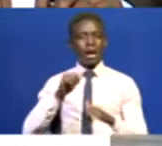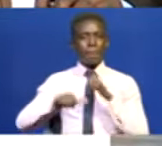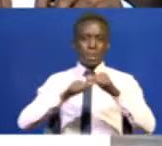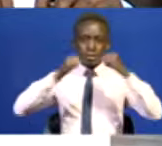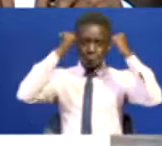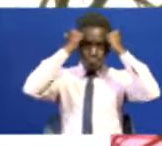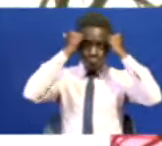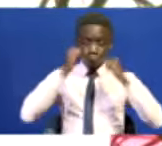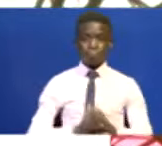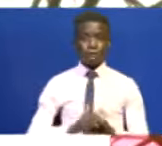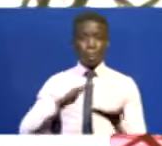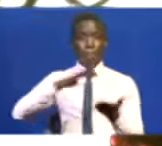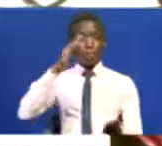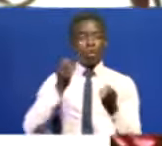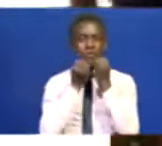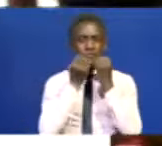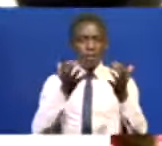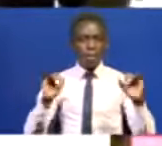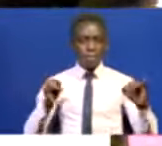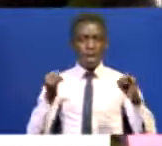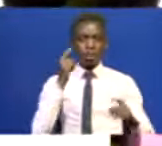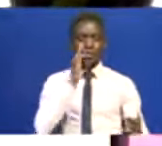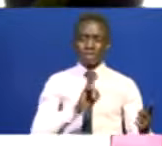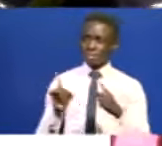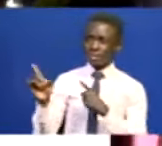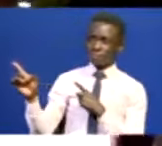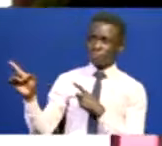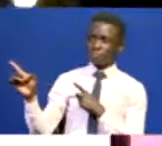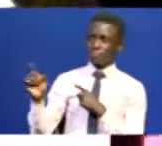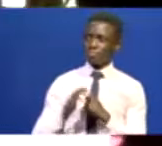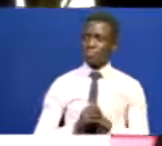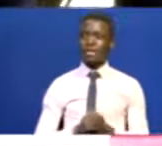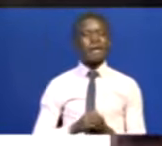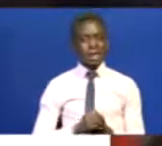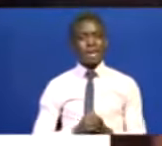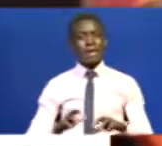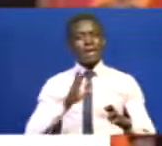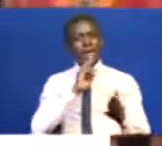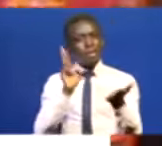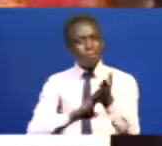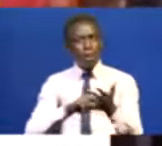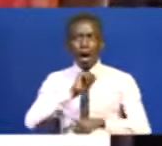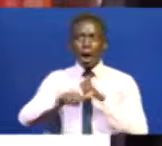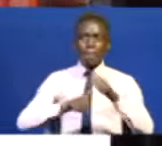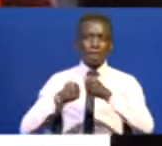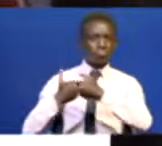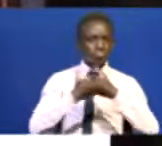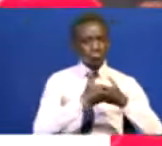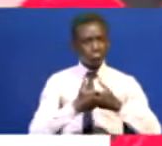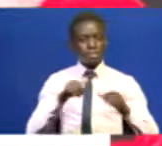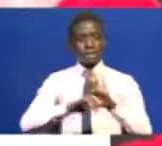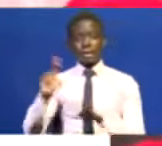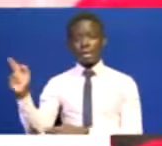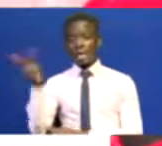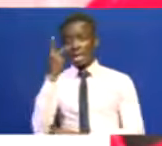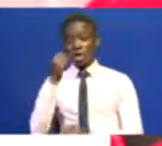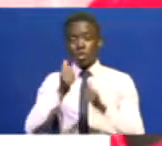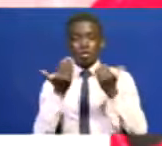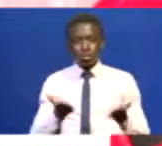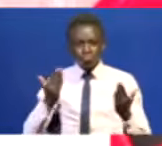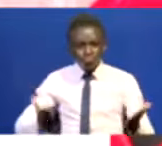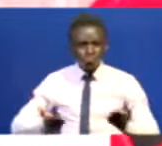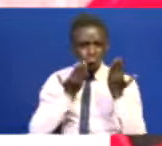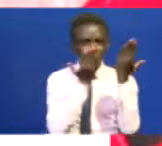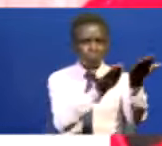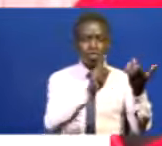maelezo zaidi. Ripoti iliyosubiriwa kuboresha na kuangazia changamoto za mfumo wa elimu nchini iliyowasilishwa kwa Rais